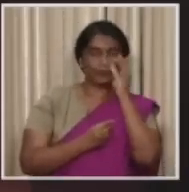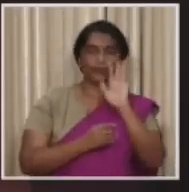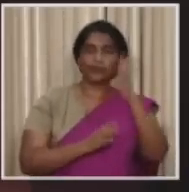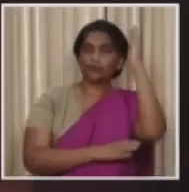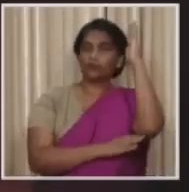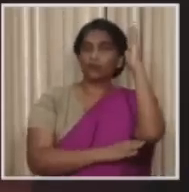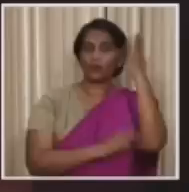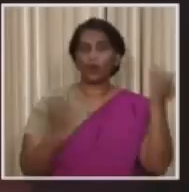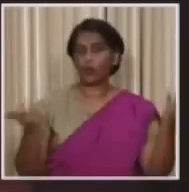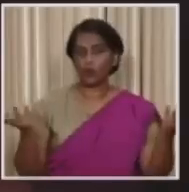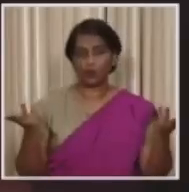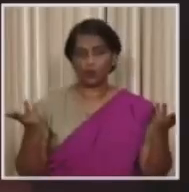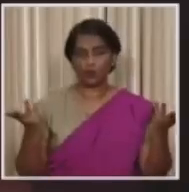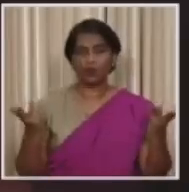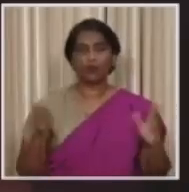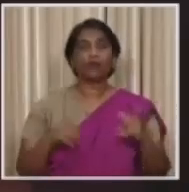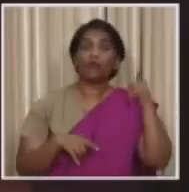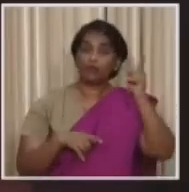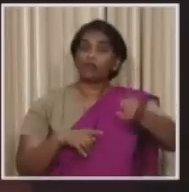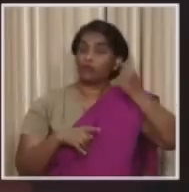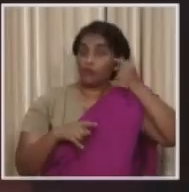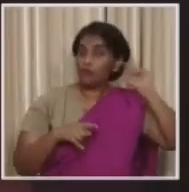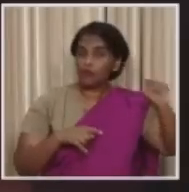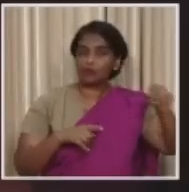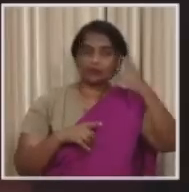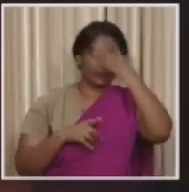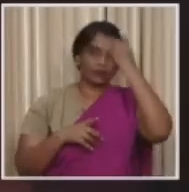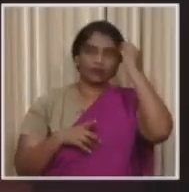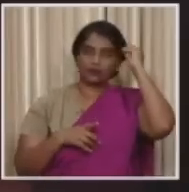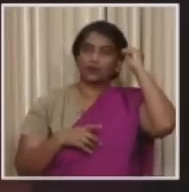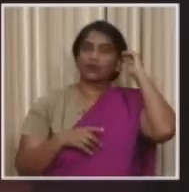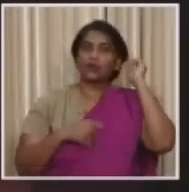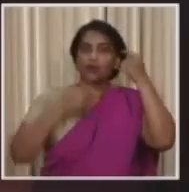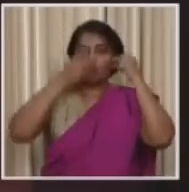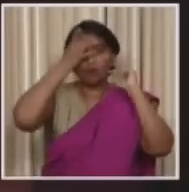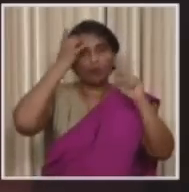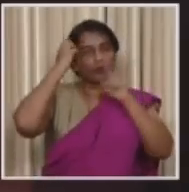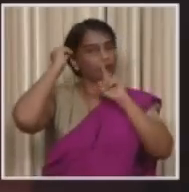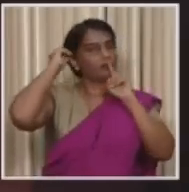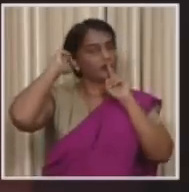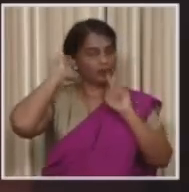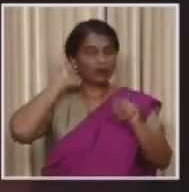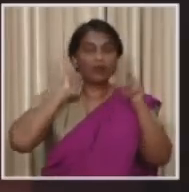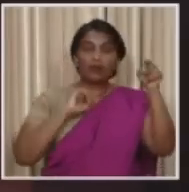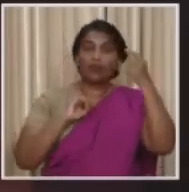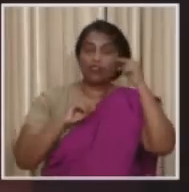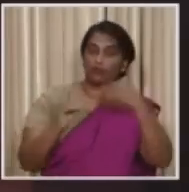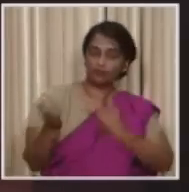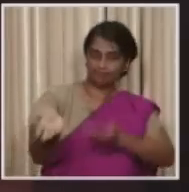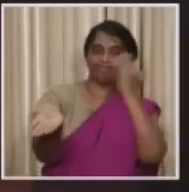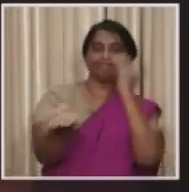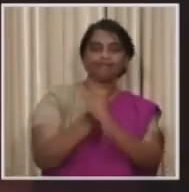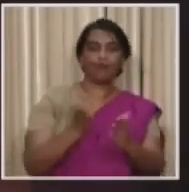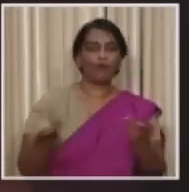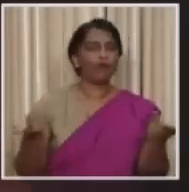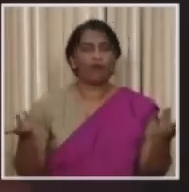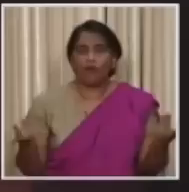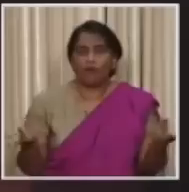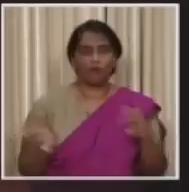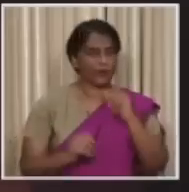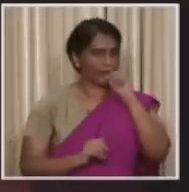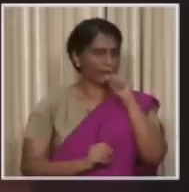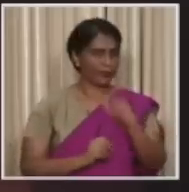අත ඉස්සුවේ? කවුද ඒක වෙනුවෙන් කතා කරේ? කවුද ඒක වෙනුවෙන් පෙනී හිටියේ?